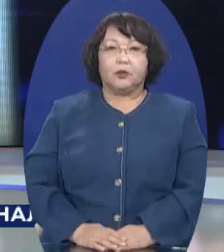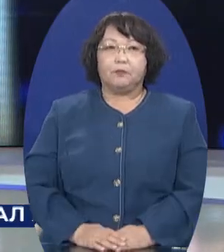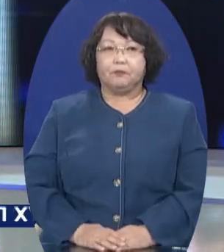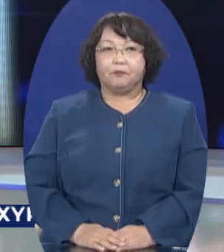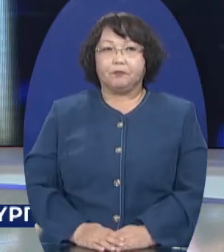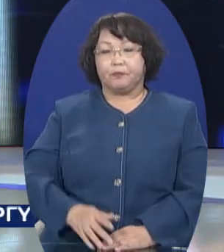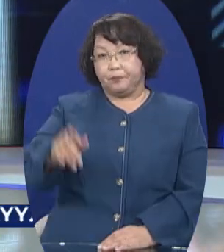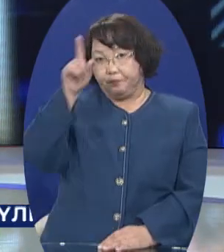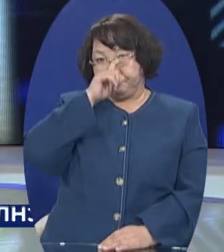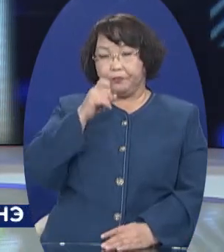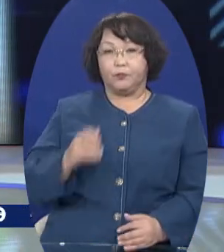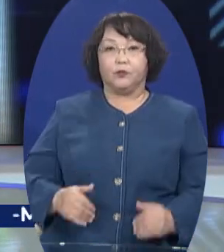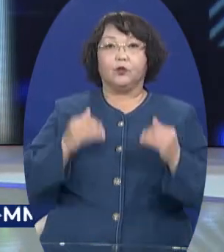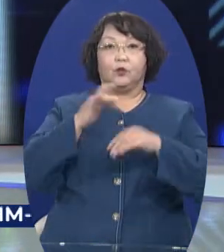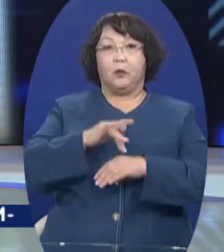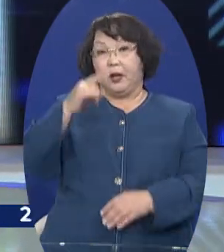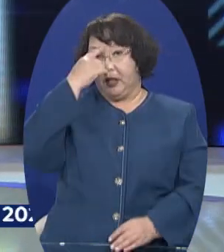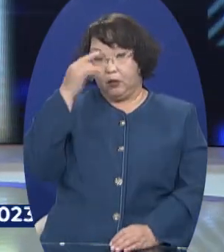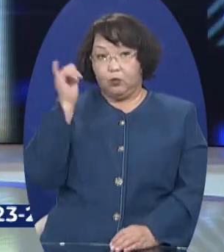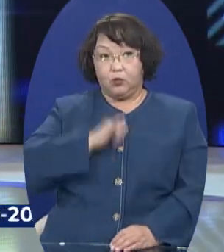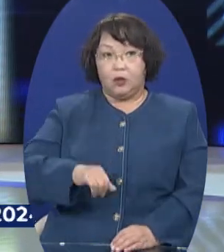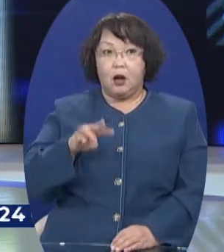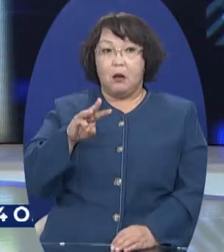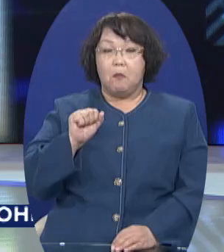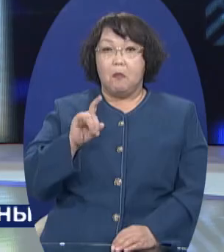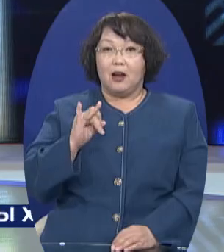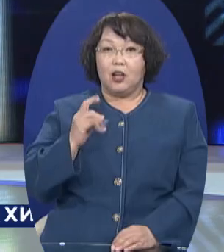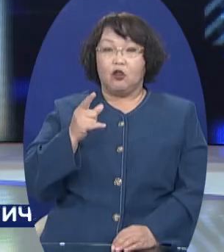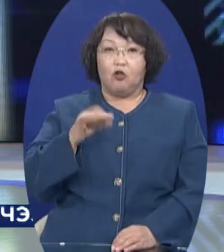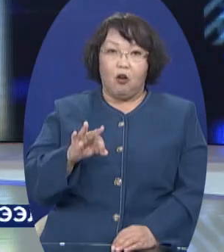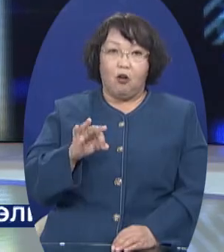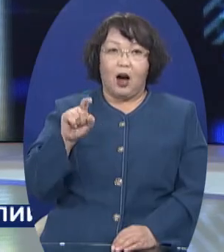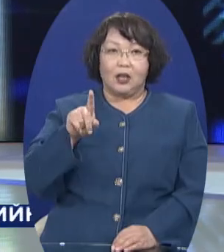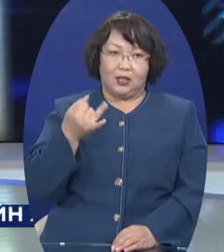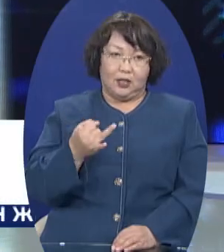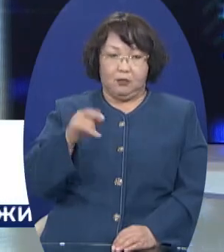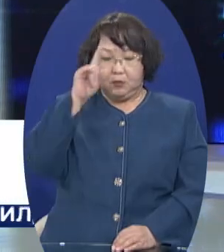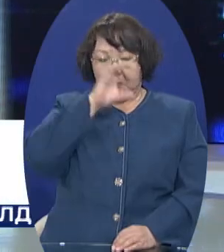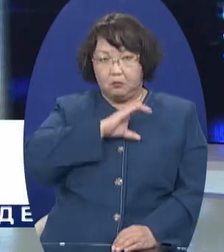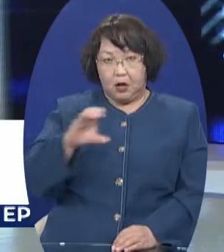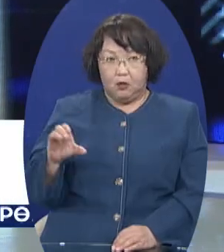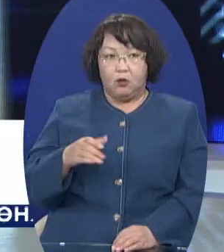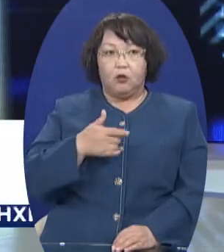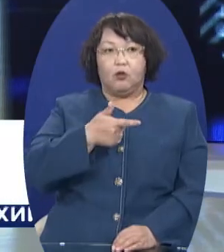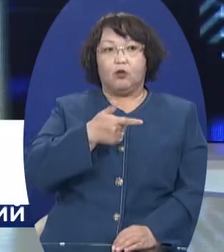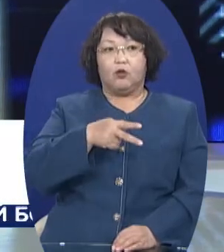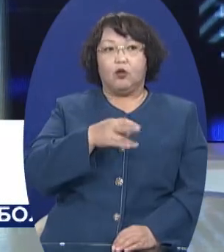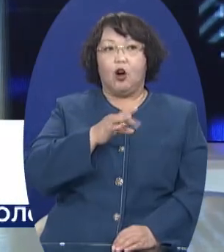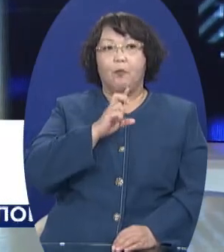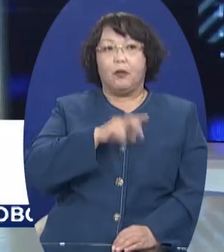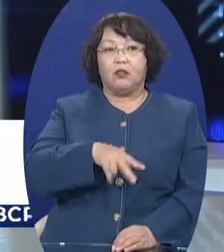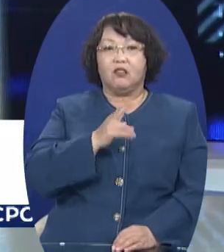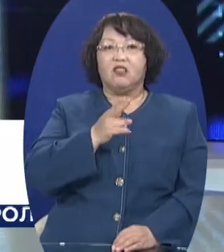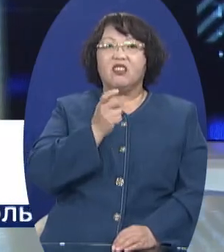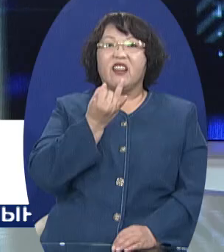Эрүүл мэндийн хөгжлийн төв бүгд найрамдах нийтлэг улсын Маренго А зэмлэг Global Care байгууллагатай хамтран ажиллахаар болсон байна. Маренго А зэмлэг